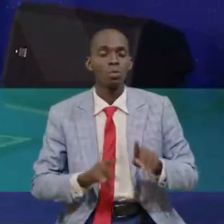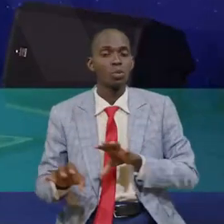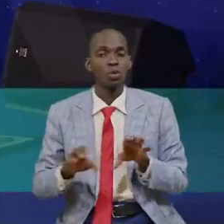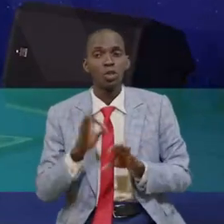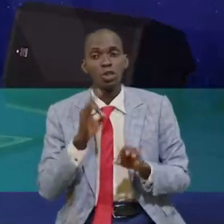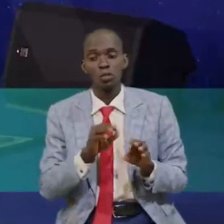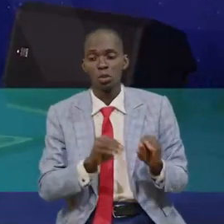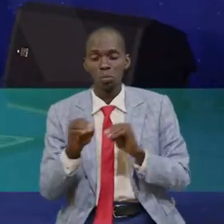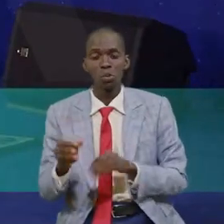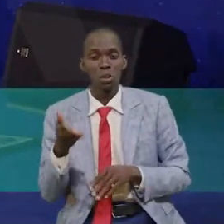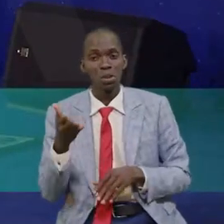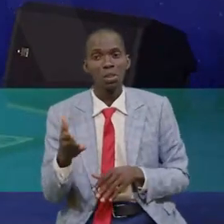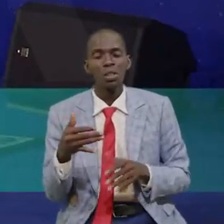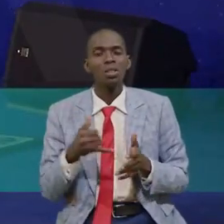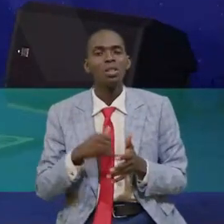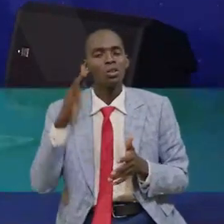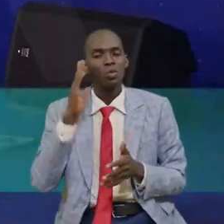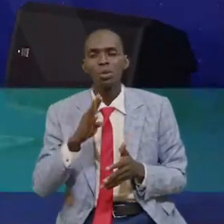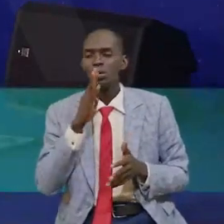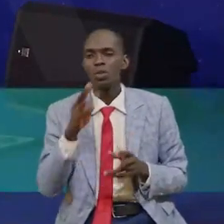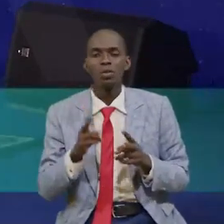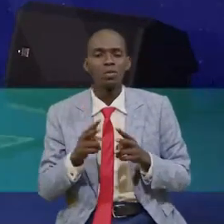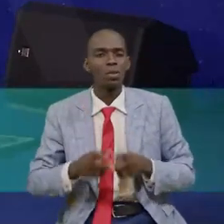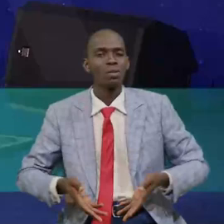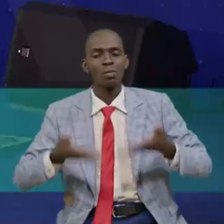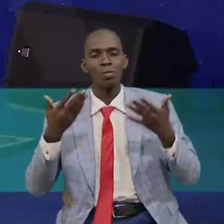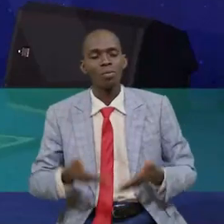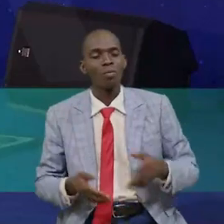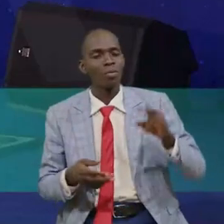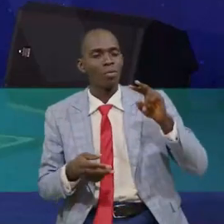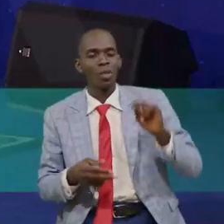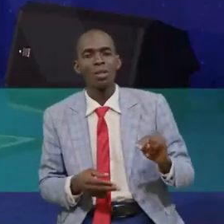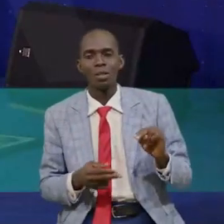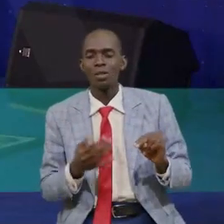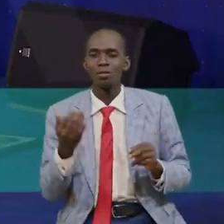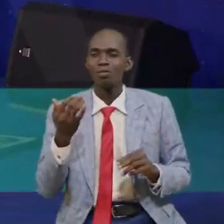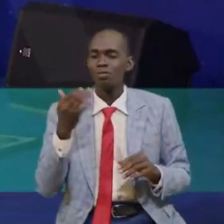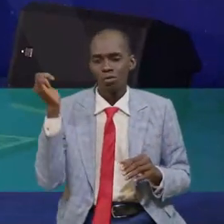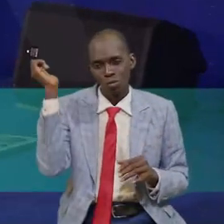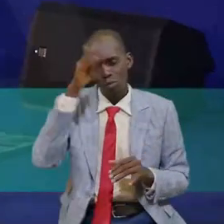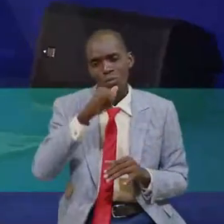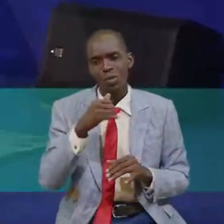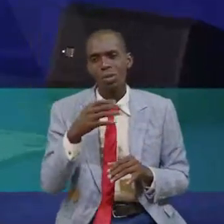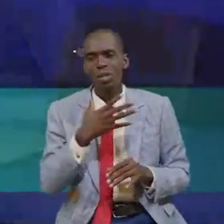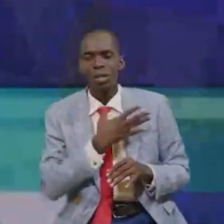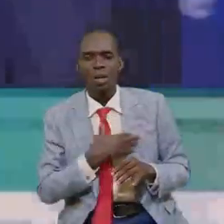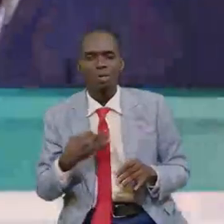avez ces choses, ça sera trop pesant. Si vous mettez ces